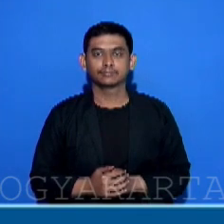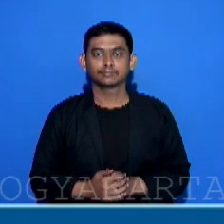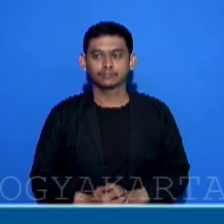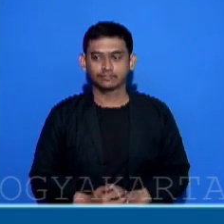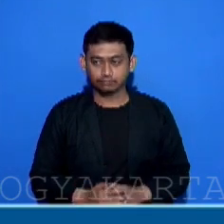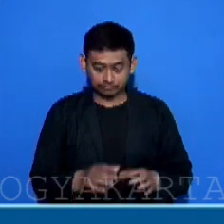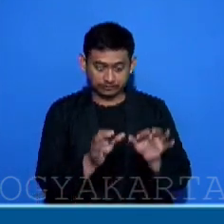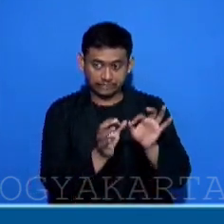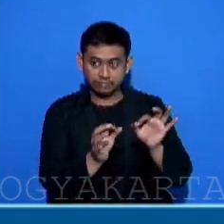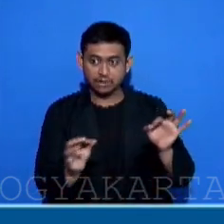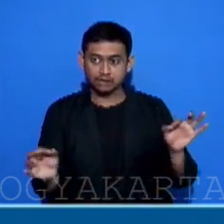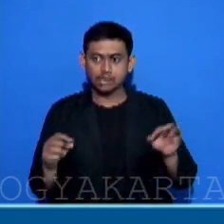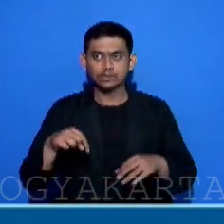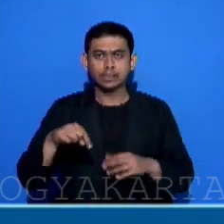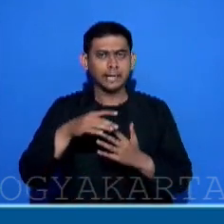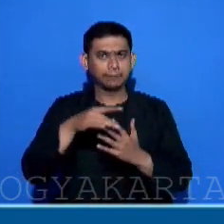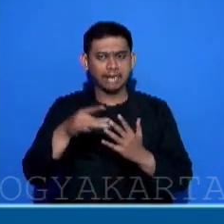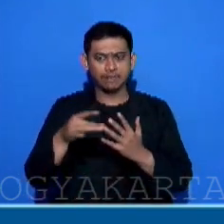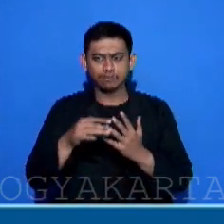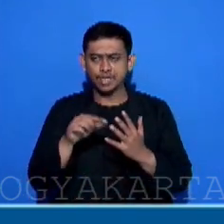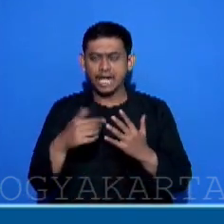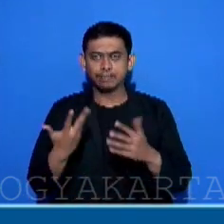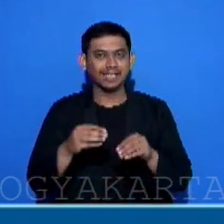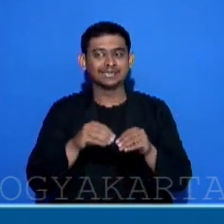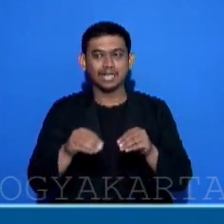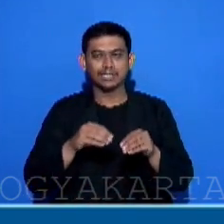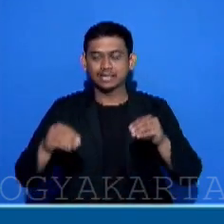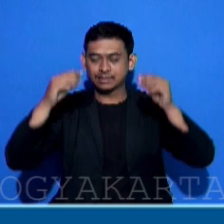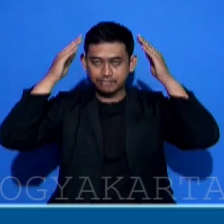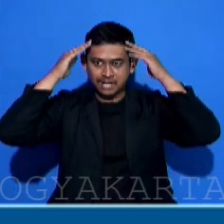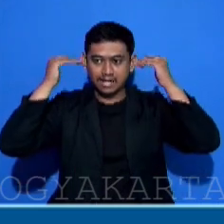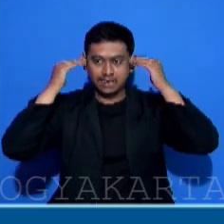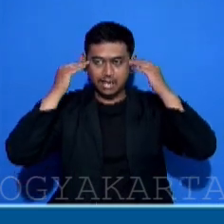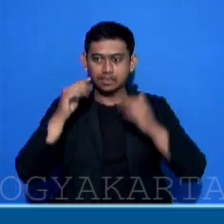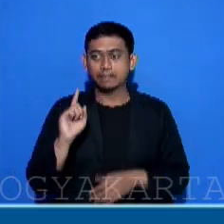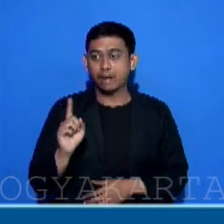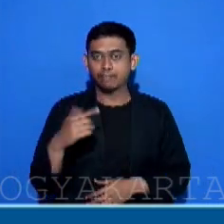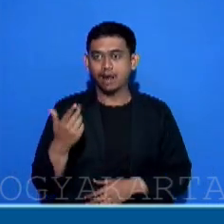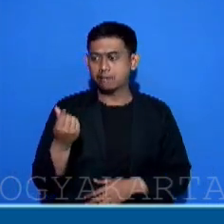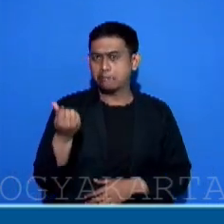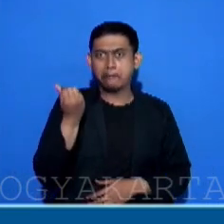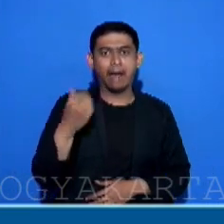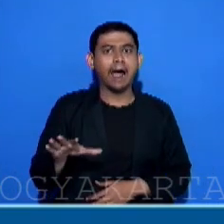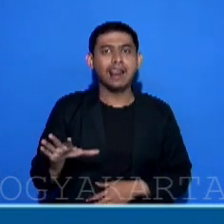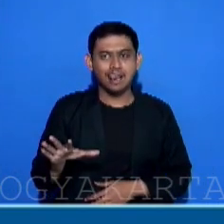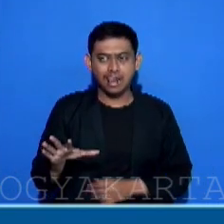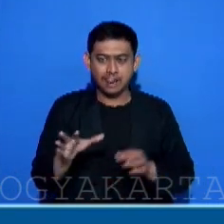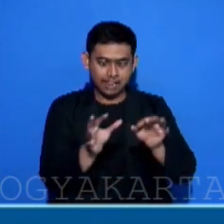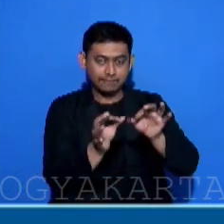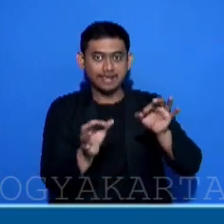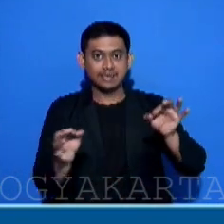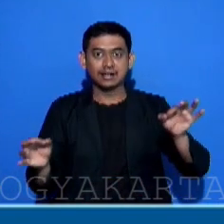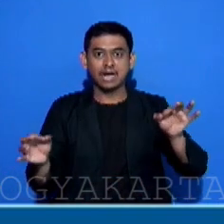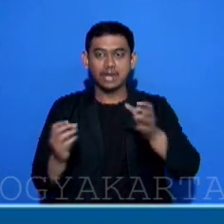mujudaken satunggaling komoditas ingkang pinunjul jalaran reginipun ingkang Sae perkawis taneman P ingkang saged Ageng